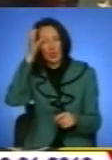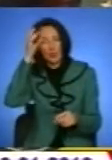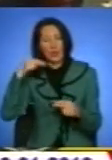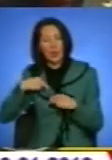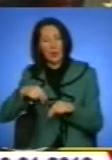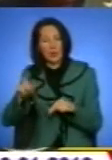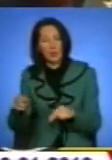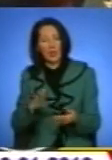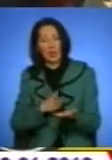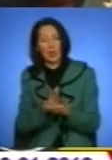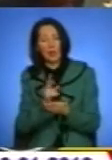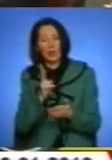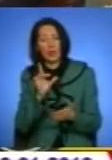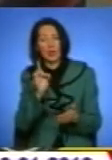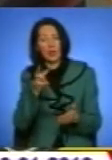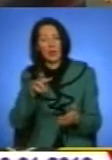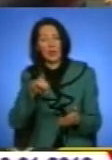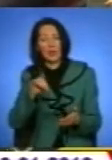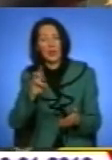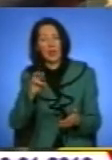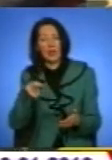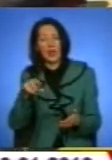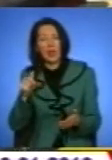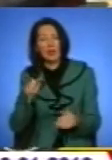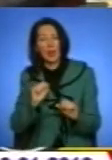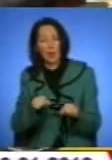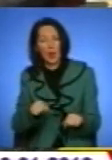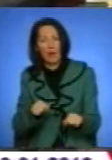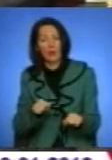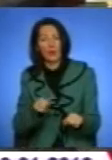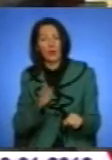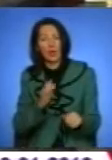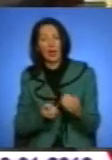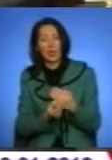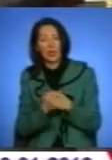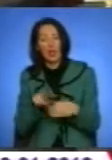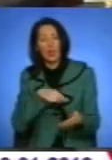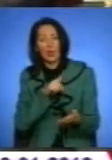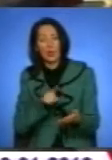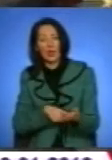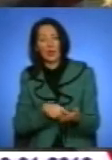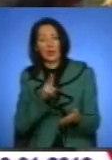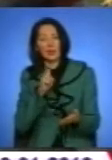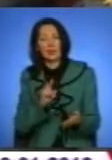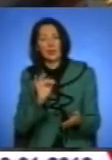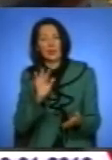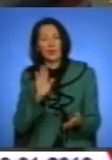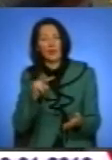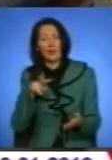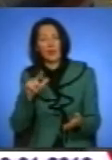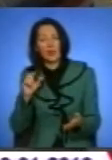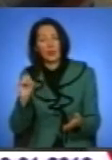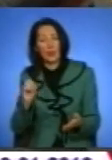в напрямок кримінальне право. А нерідко виникають питання в цивільному праві і в сімейному праві. І ті